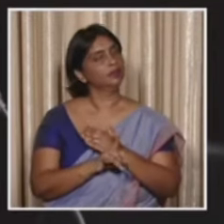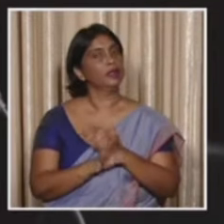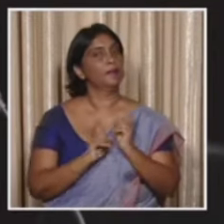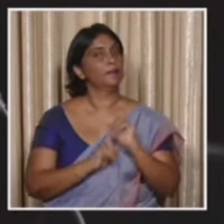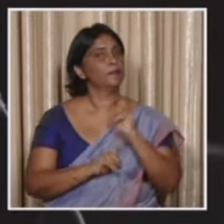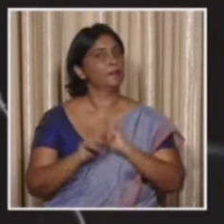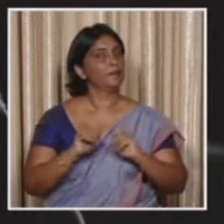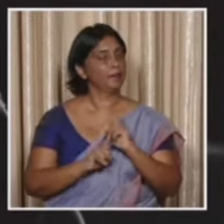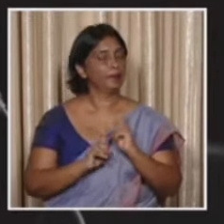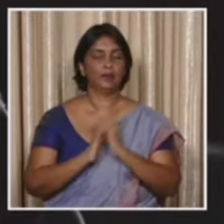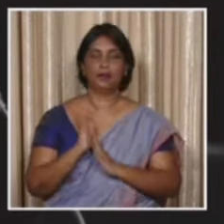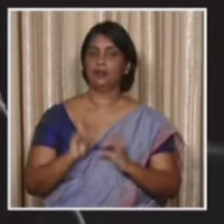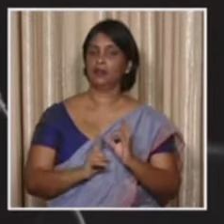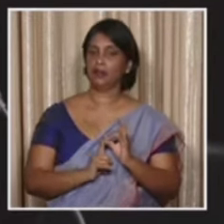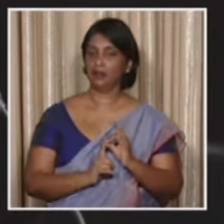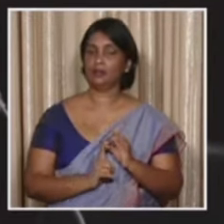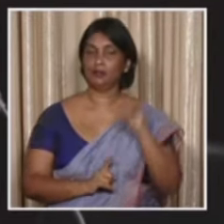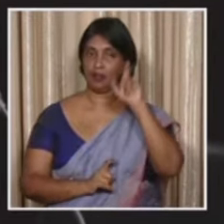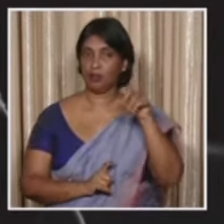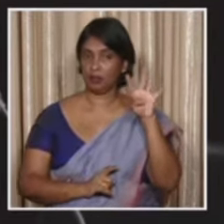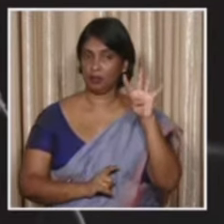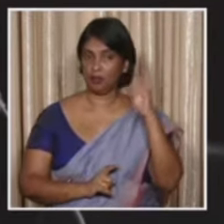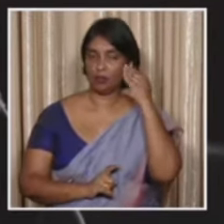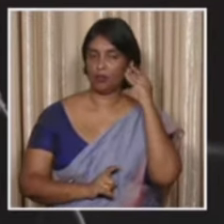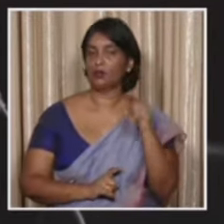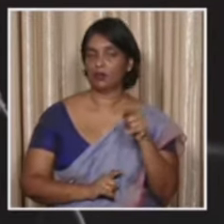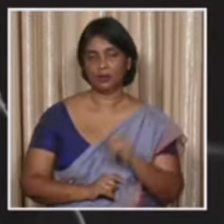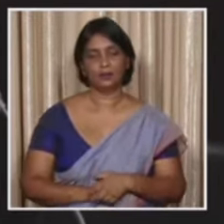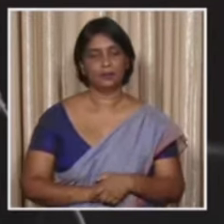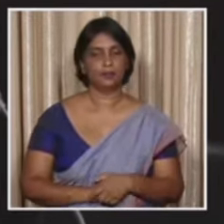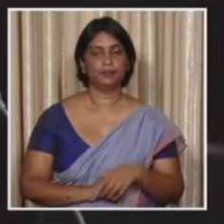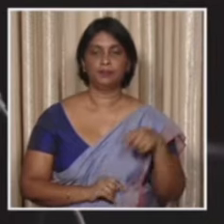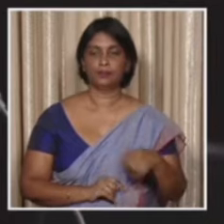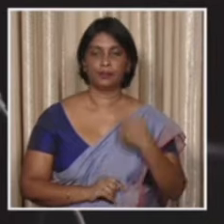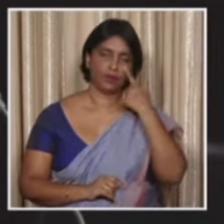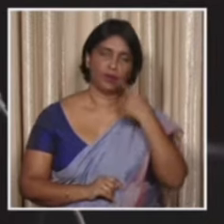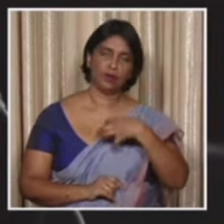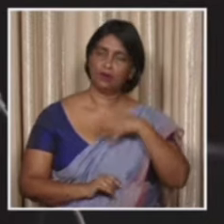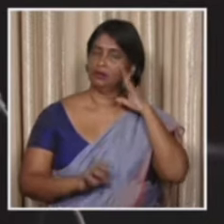4 பேரை குறித்த இந்த அனுதாப பிரேரணைக்கு வருவதற்கு முன்பு